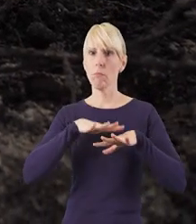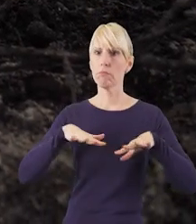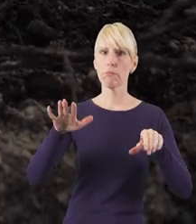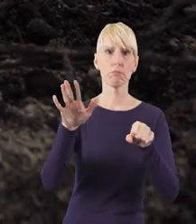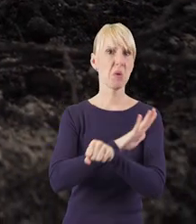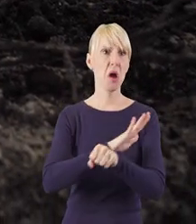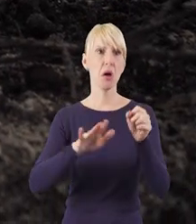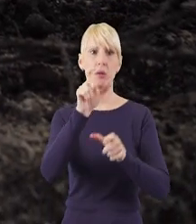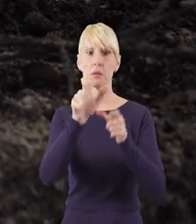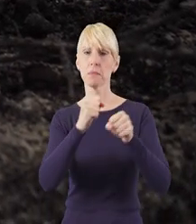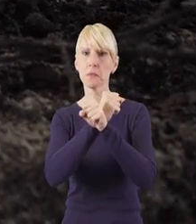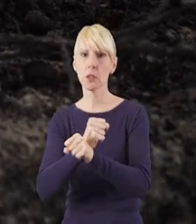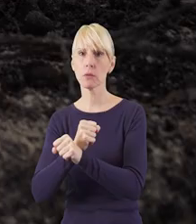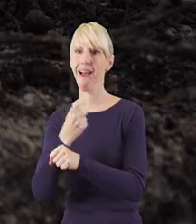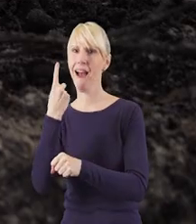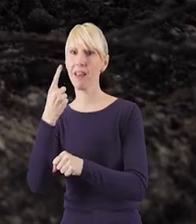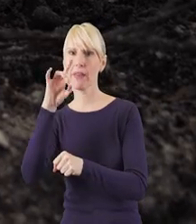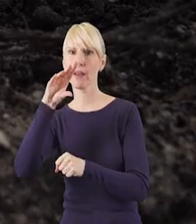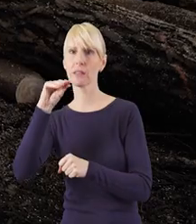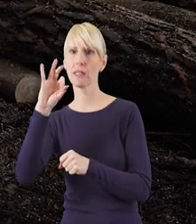jeden gestapowcami.